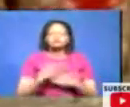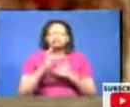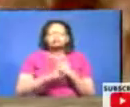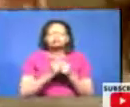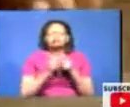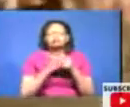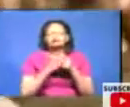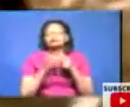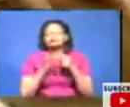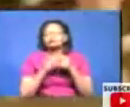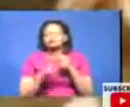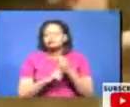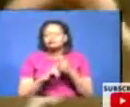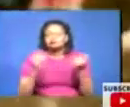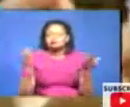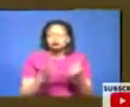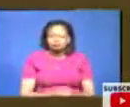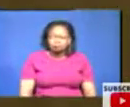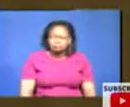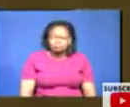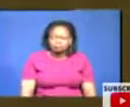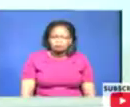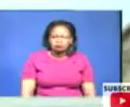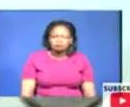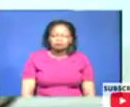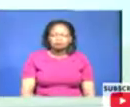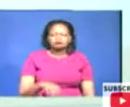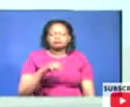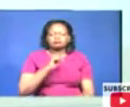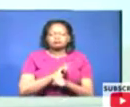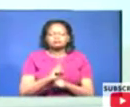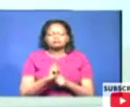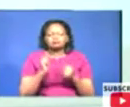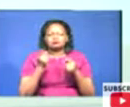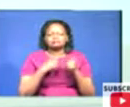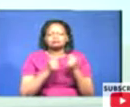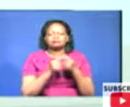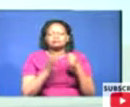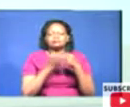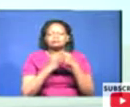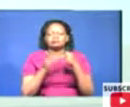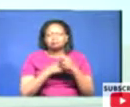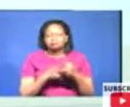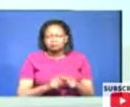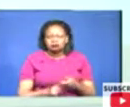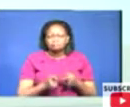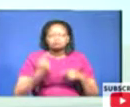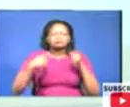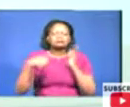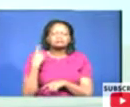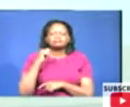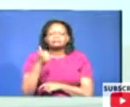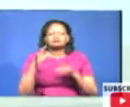Kule kunaitwa New Switzerland. Kutoka hapo 1987 nikawa tena nimewin another